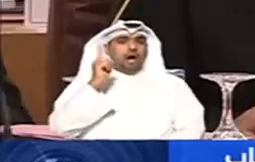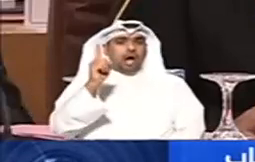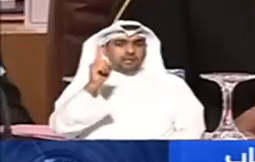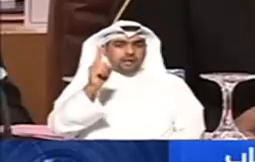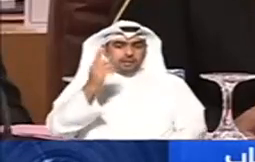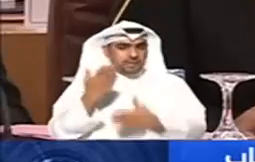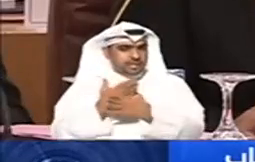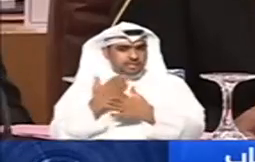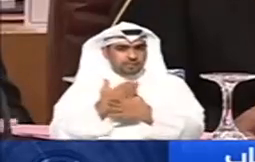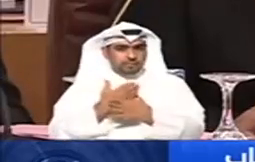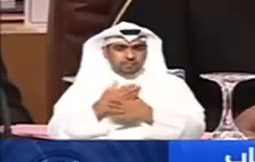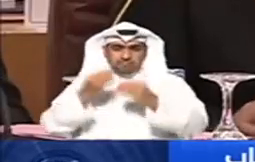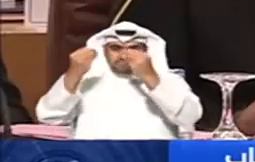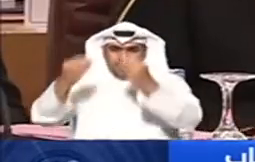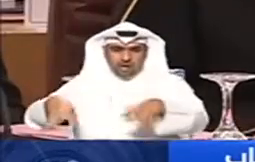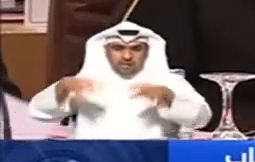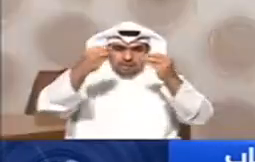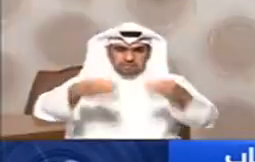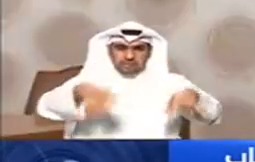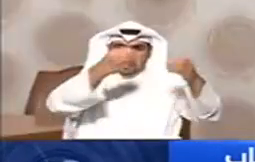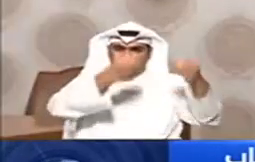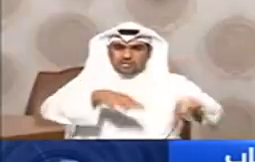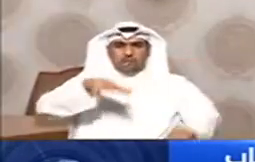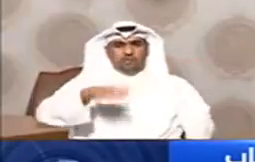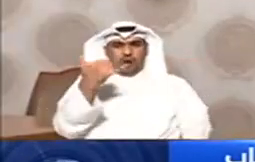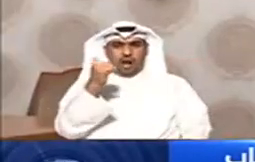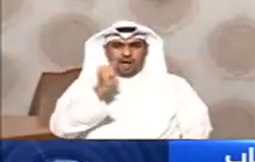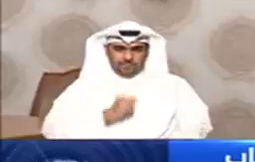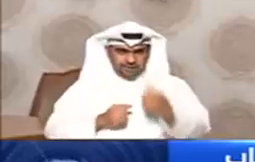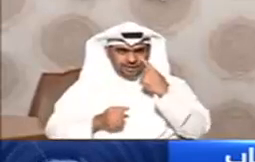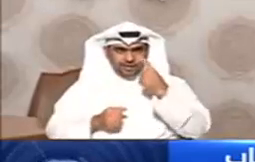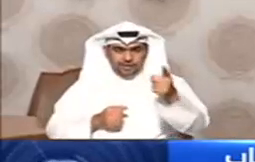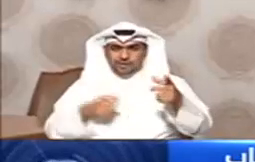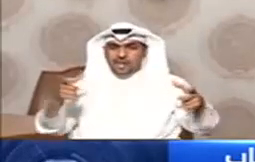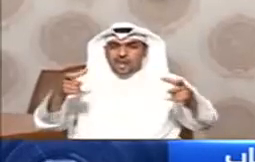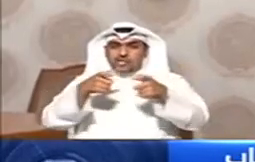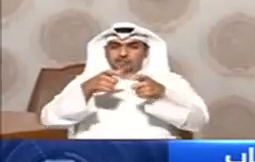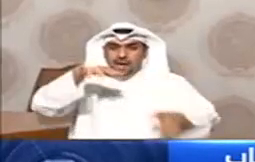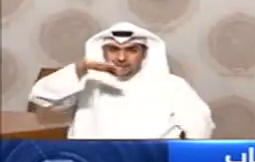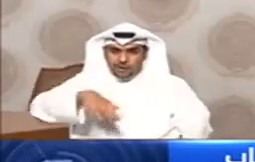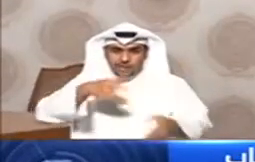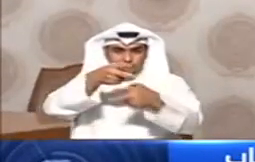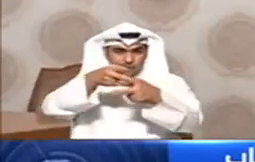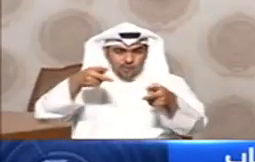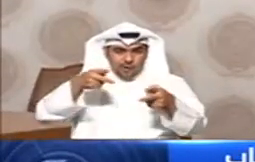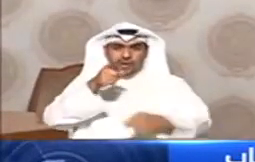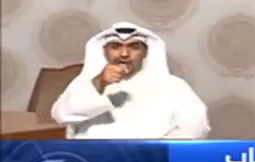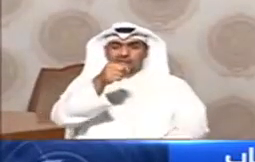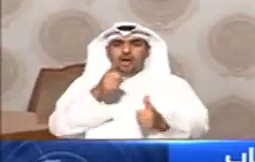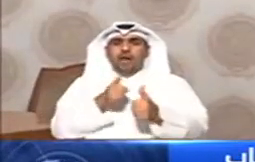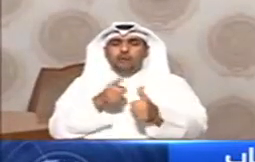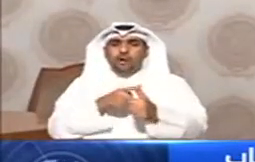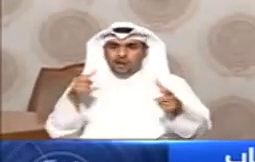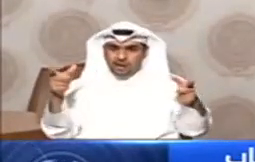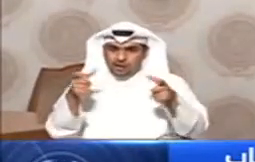مقدرات ومكتسبات واستقرار منطقتنا. الاجتماع اللي راح يكون في دولة الكويت إن شاء الله هو الاجتماع الأول حب استضافة دولة